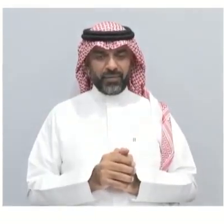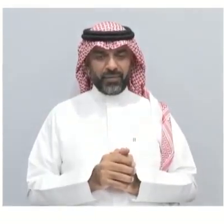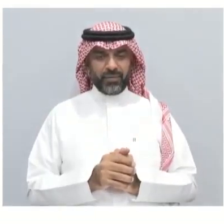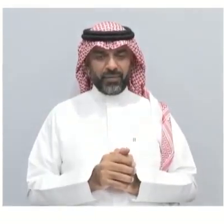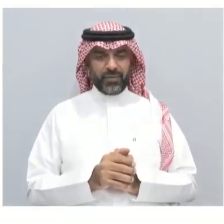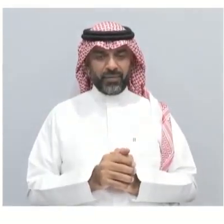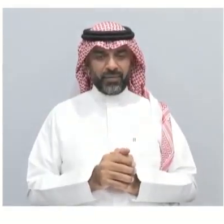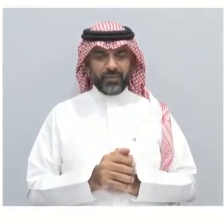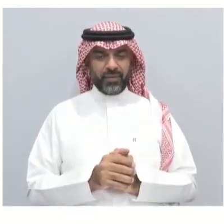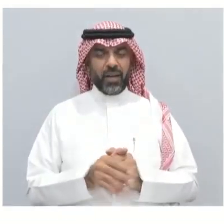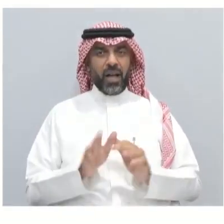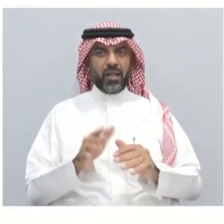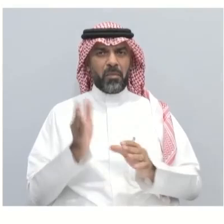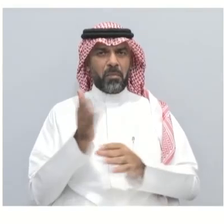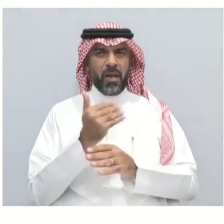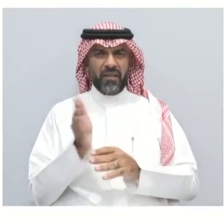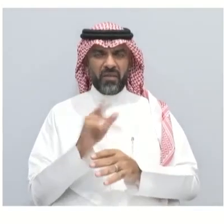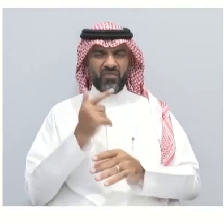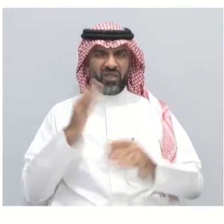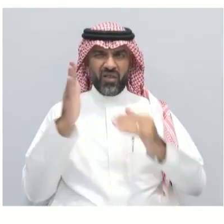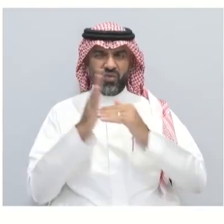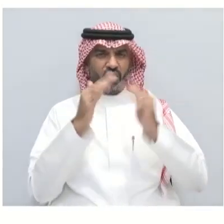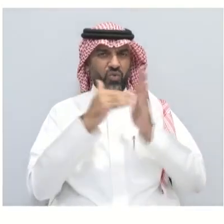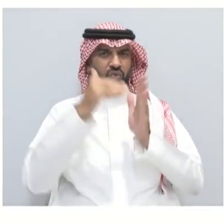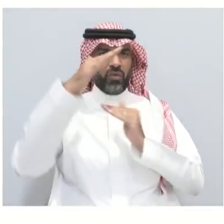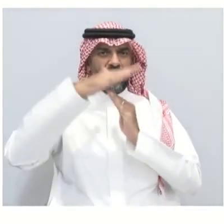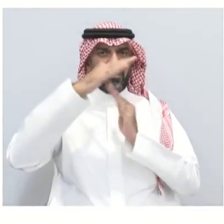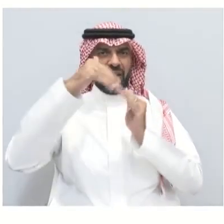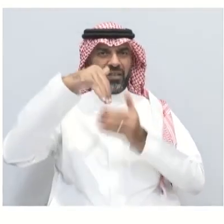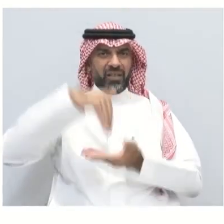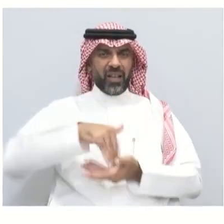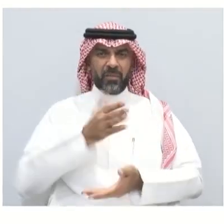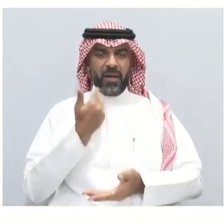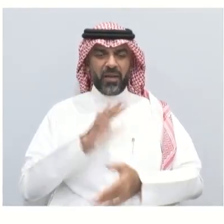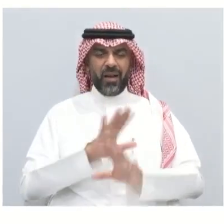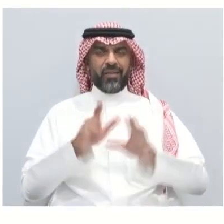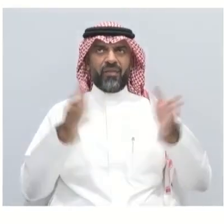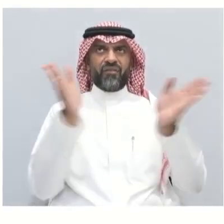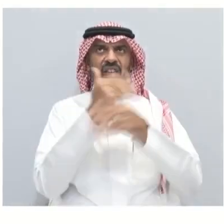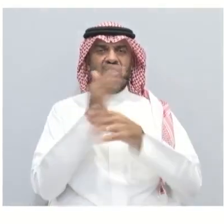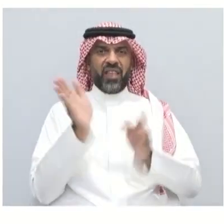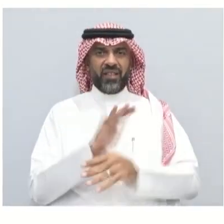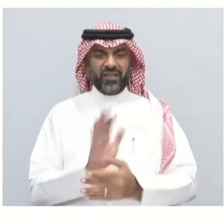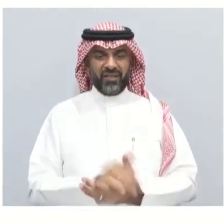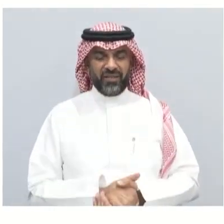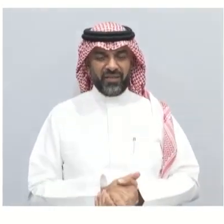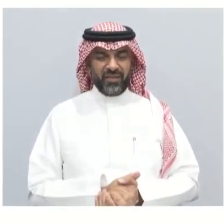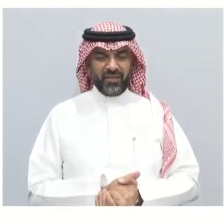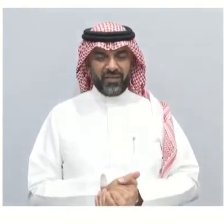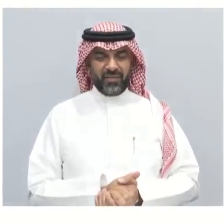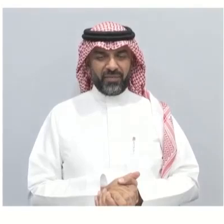الطريقه لو قمنا بتطبيق بلا حدود سيكون النص مثل ما هو مكتوب اساسا وعاده بو